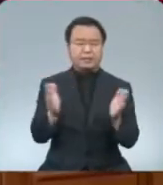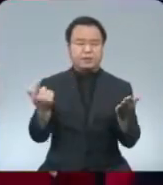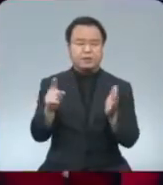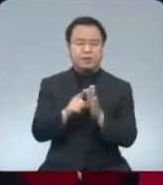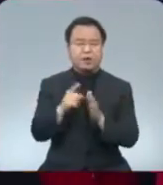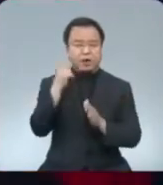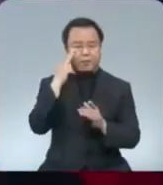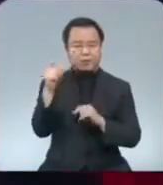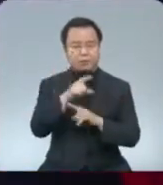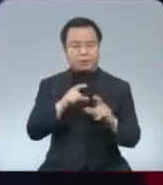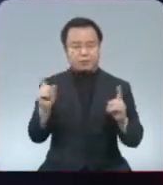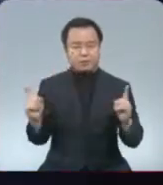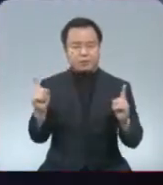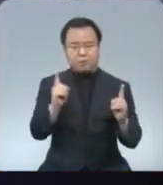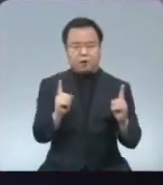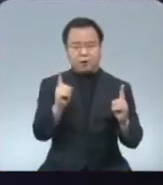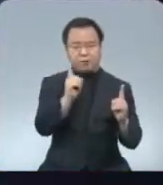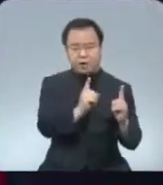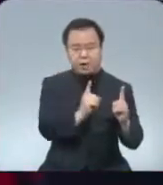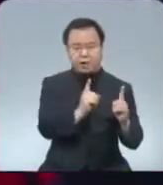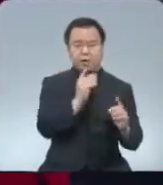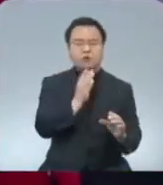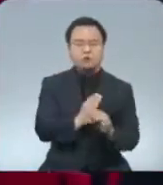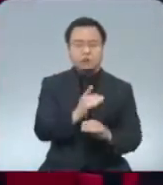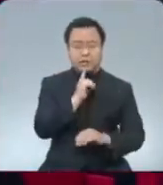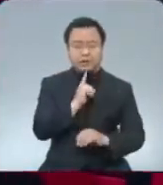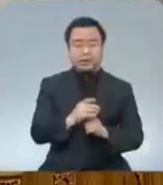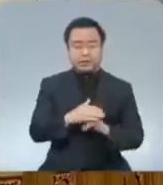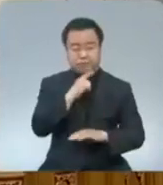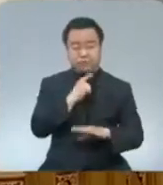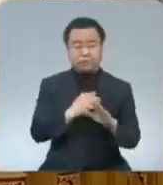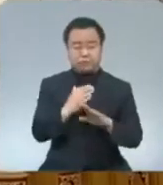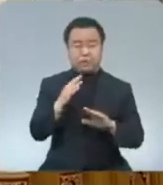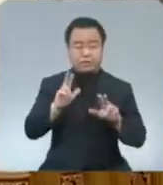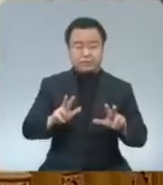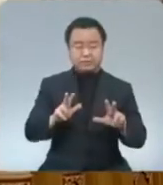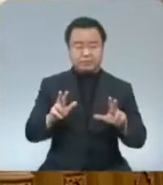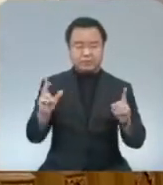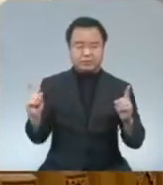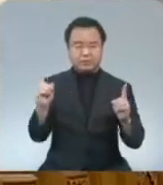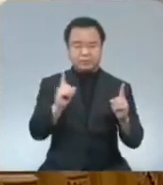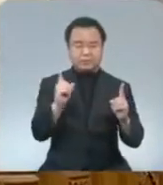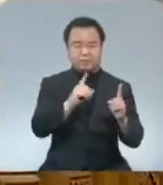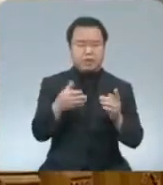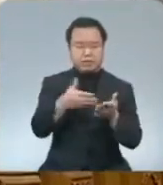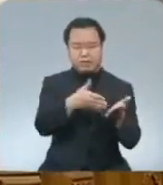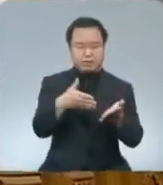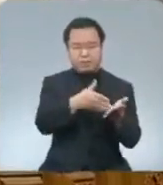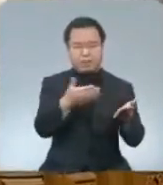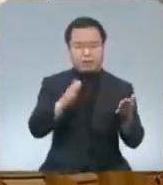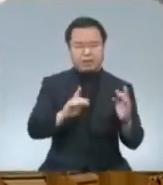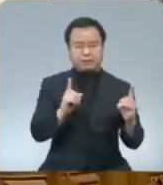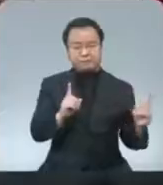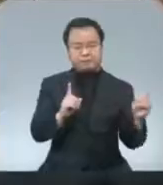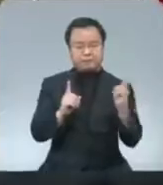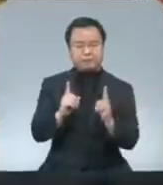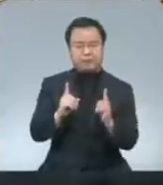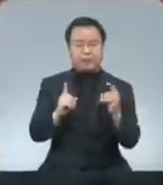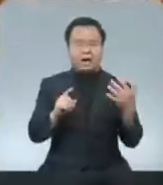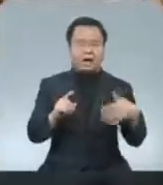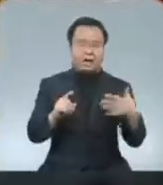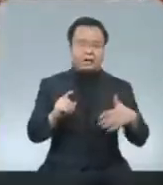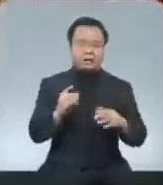он предложил подождать чтобы впоследствии увидеть последует ли за ними какие-либо более конкретные